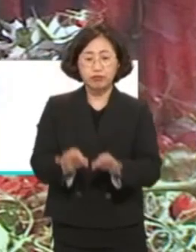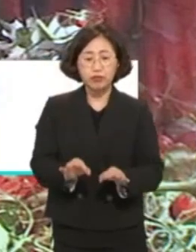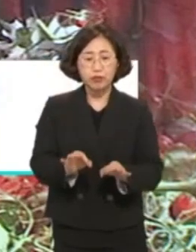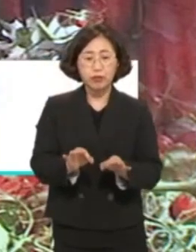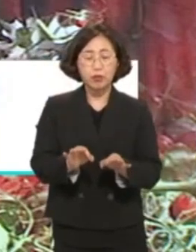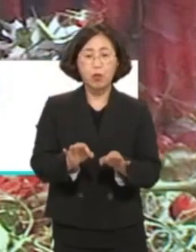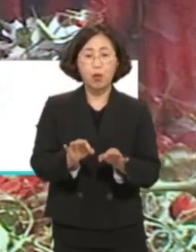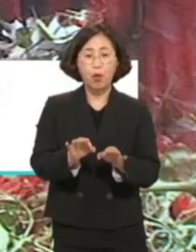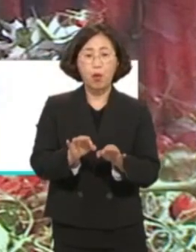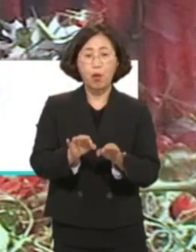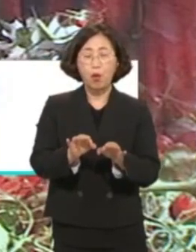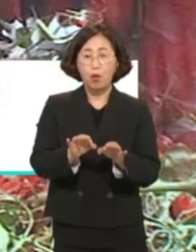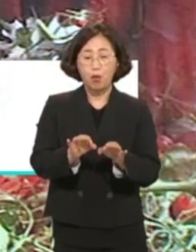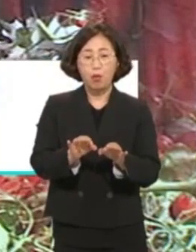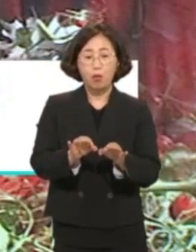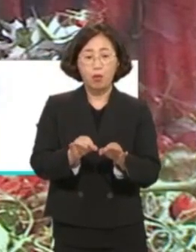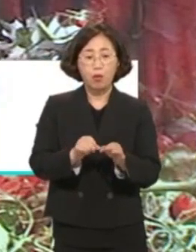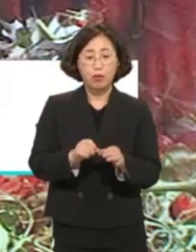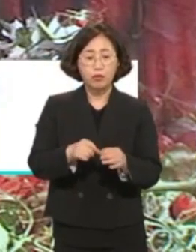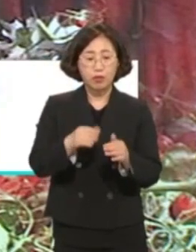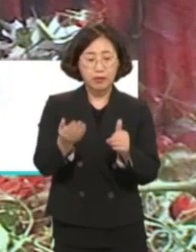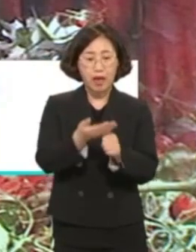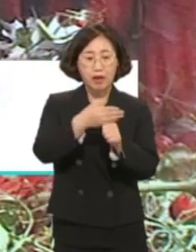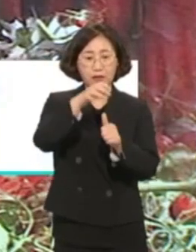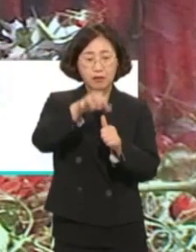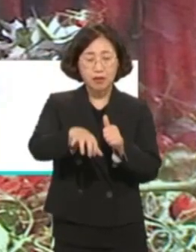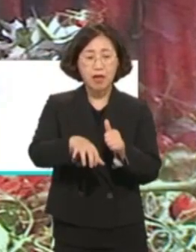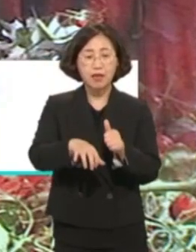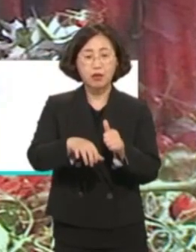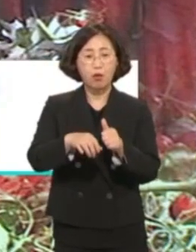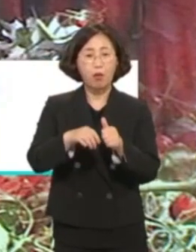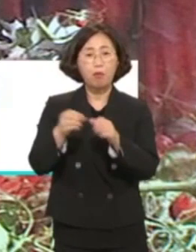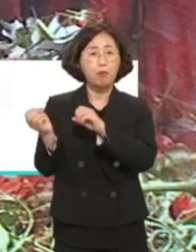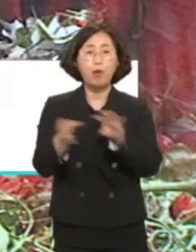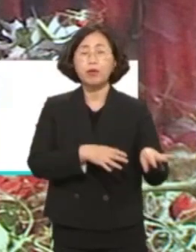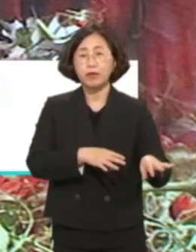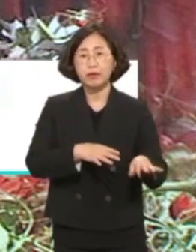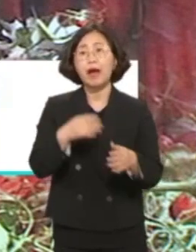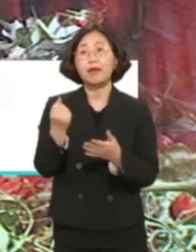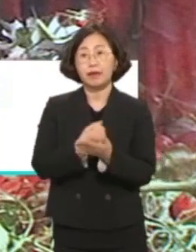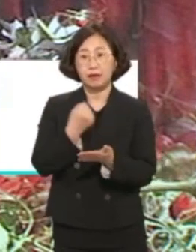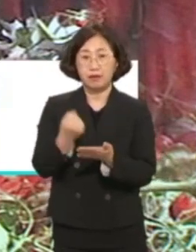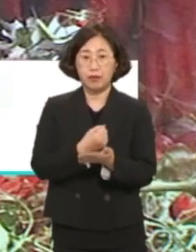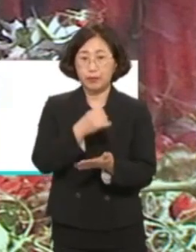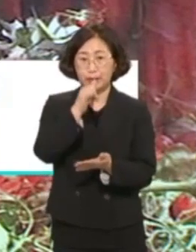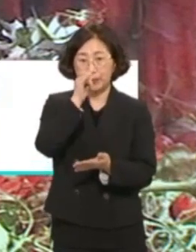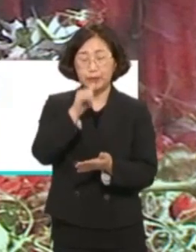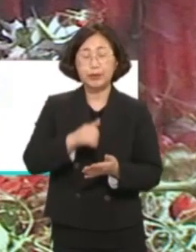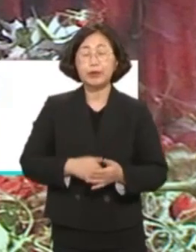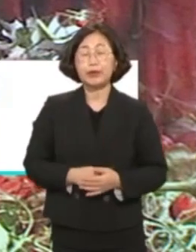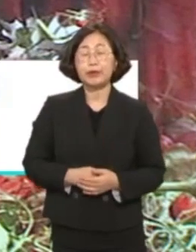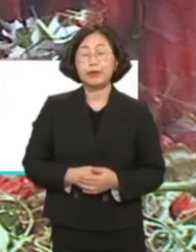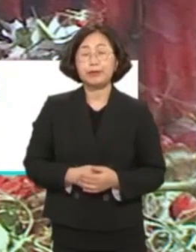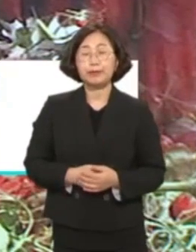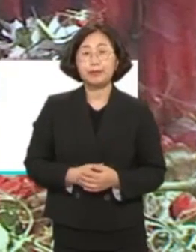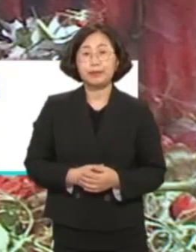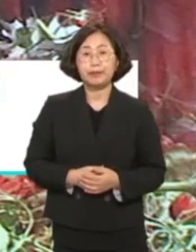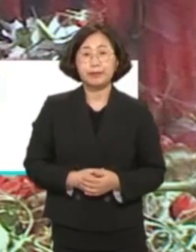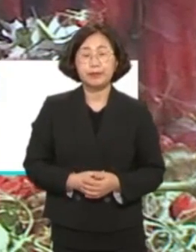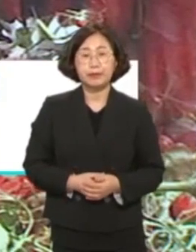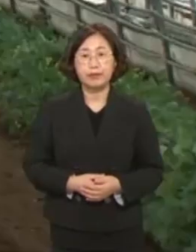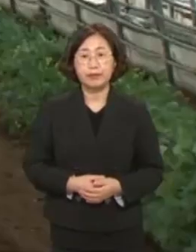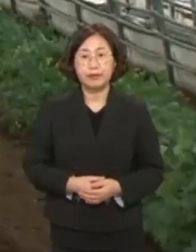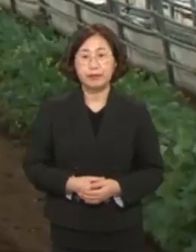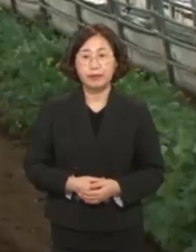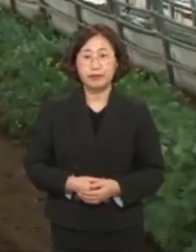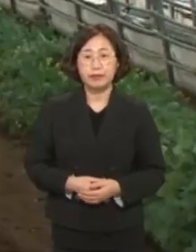앞둔 방울토마토를 산지에서 폐기하는 안타까운 상황까지 벌어지고 있습니다. 김진석 기자가 취재했습니다.